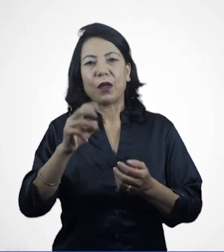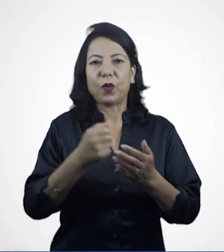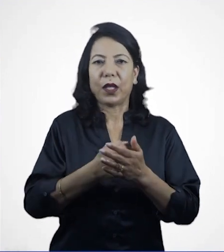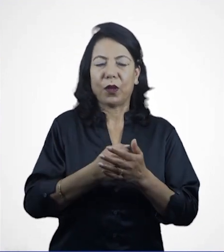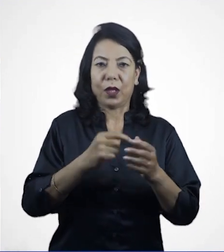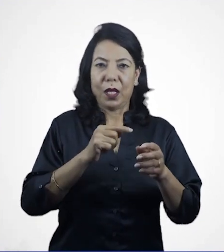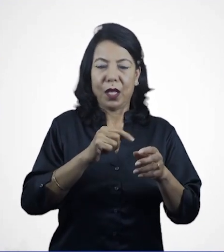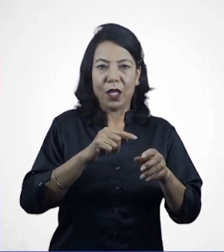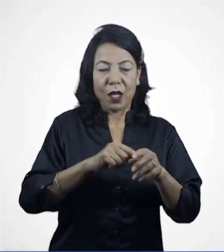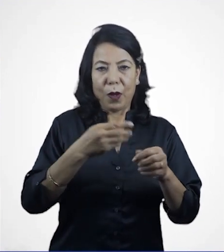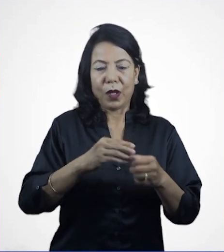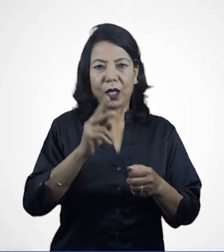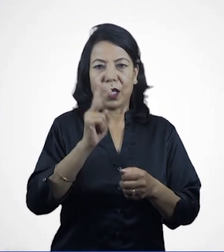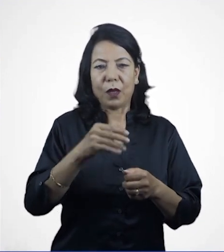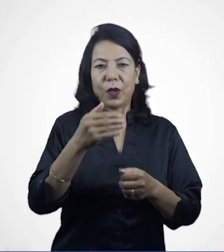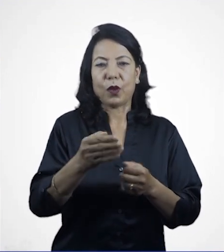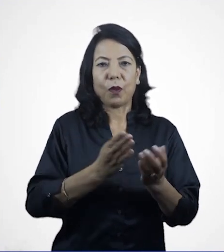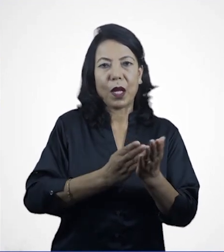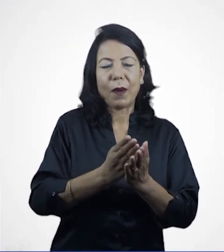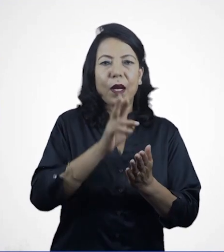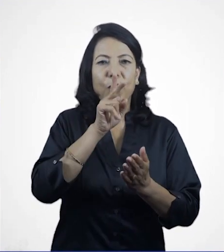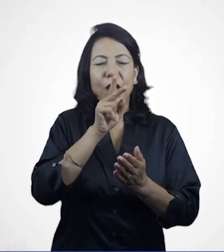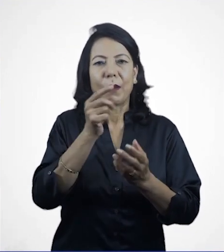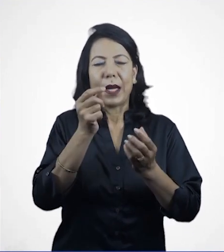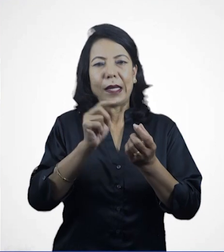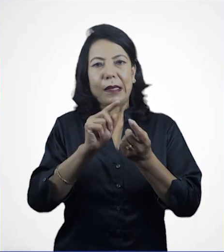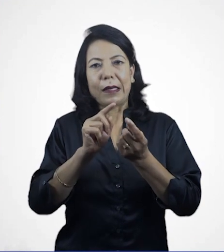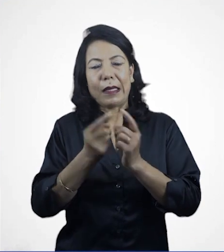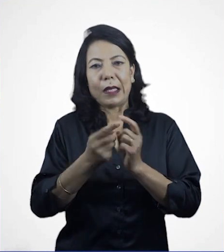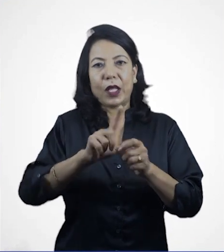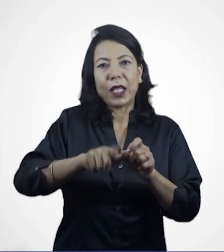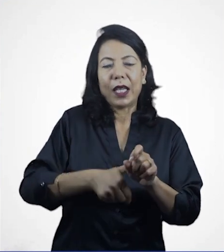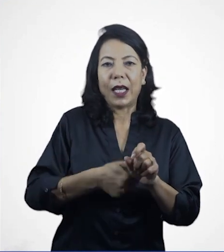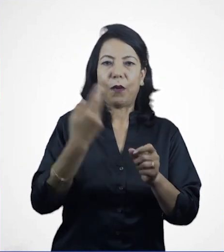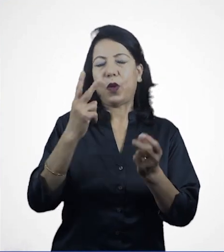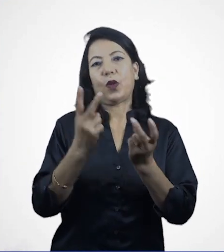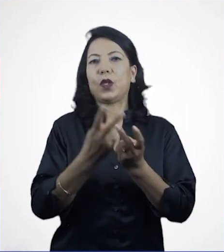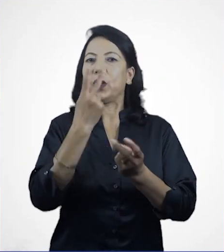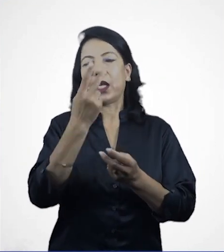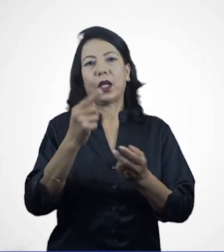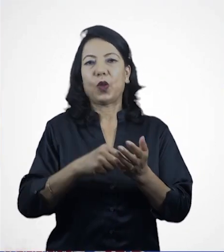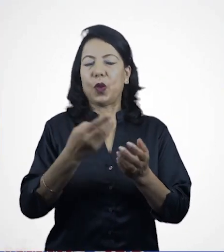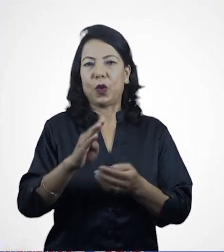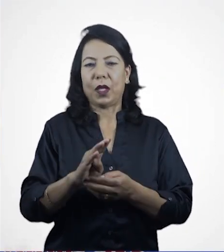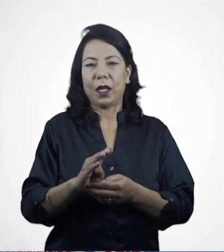उसको ब्यावार्य बोलीचाली में को प्रतु हैं।